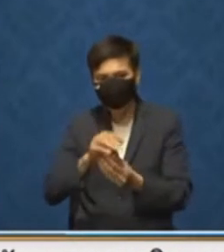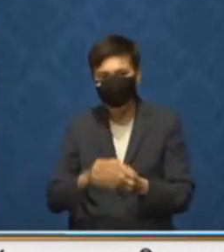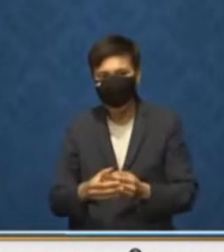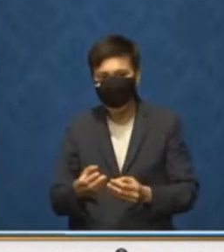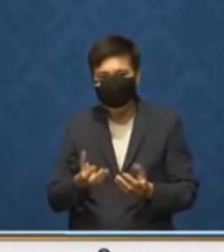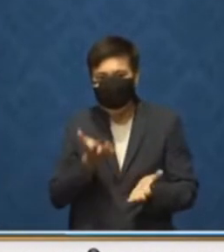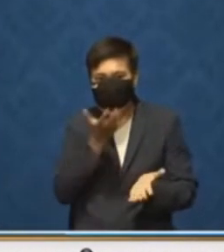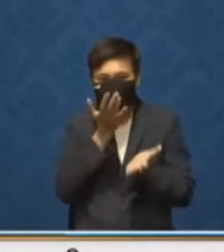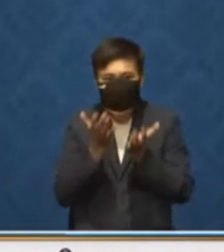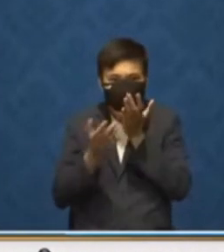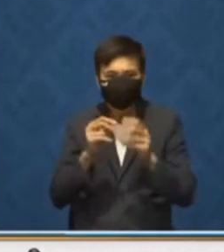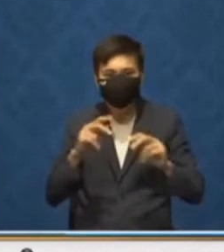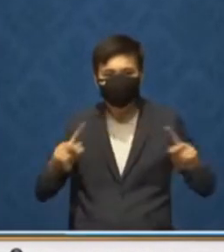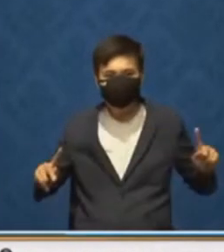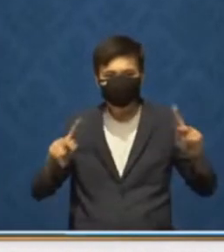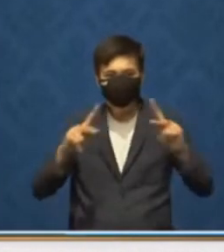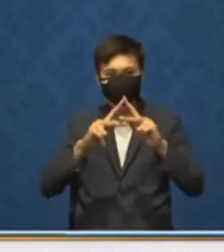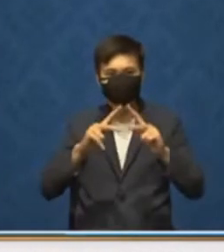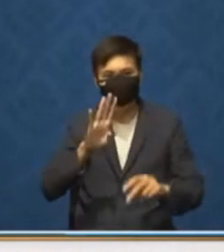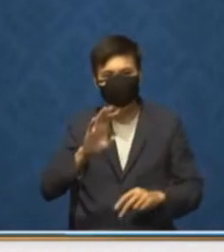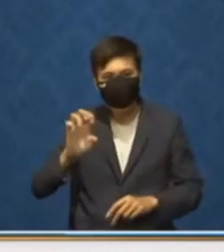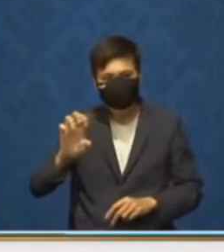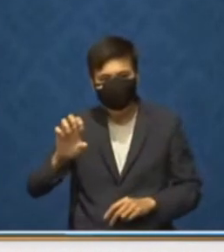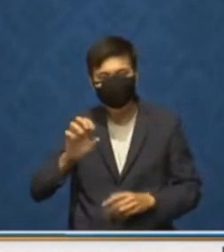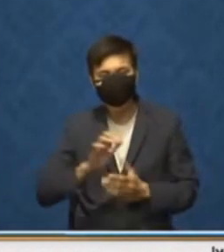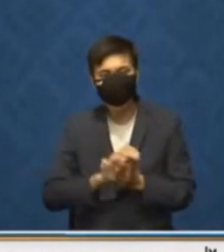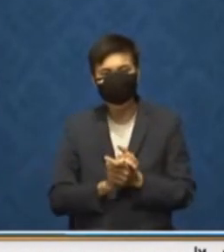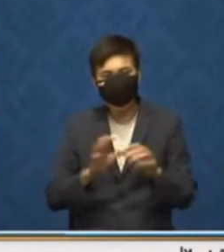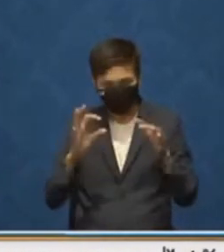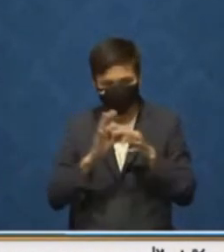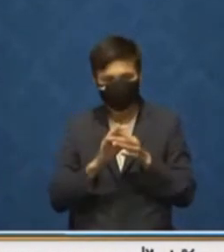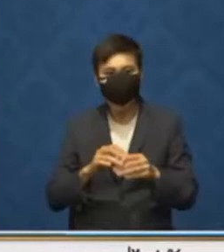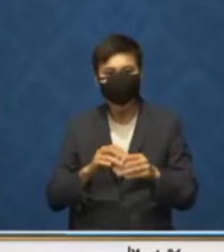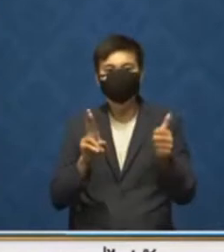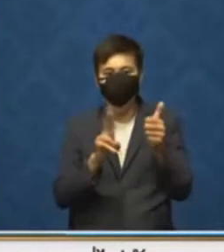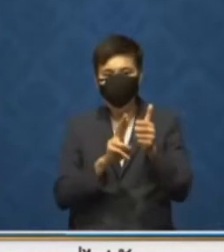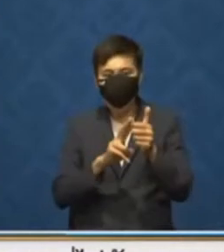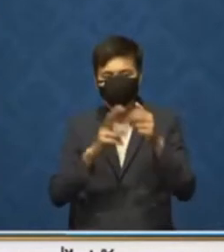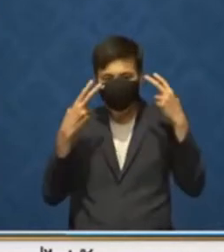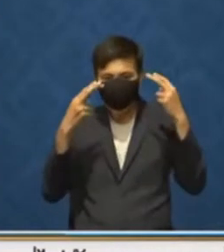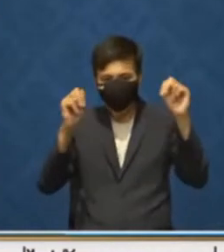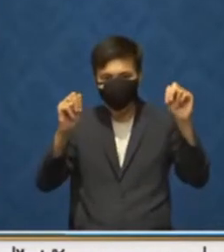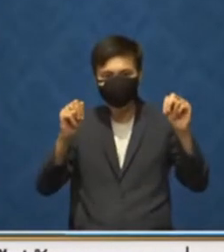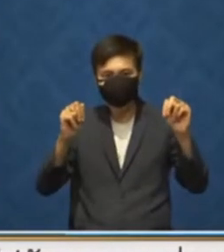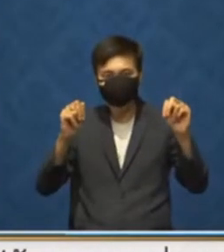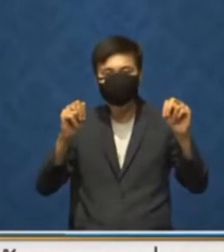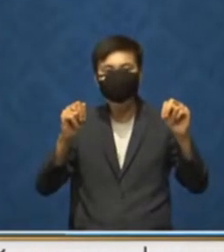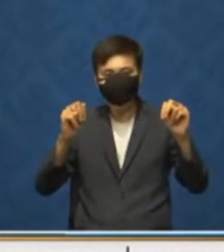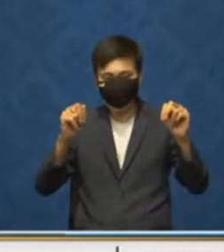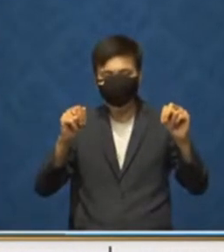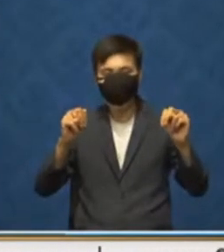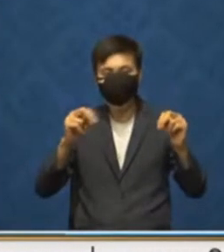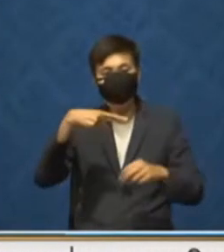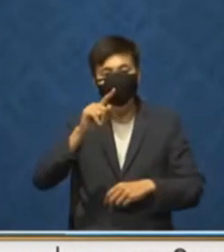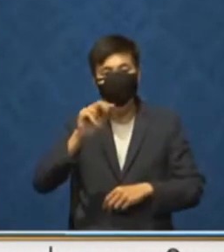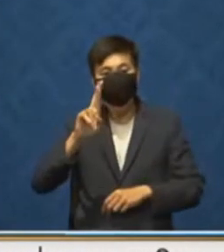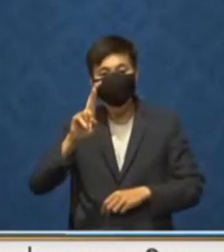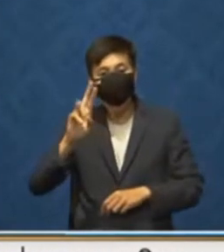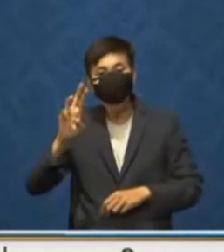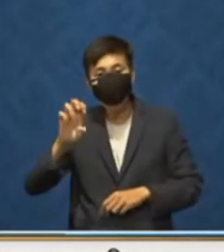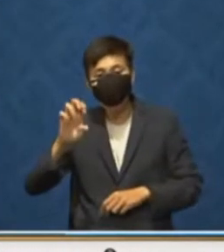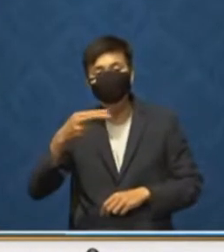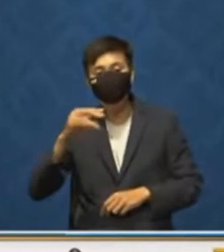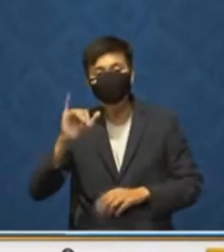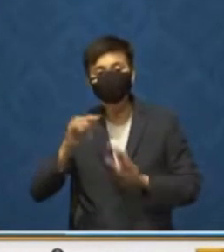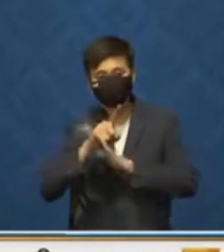ดีอีเกี่ยวข้องกับท่านพลเอกประวิตรนายสุวรรณทั้งสิ้นผมจะข้ามไปเลยนะครับผม